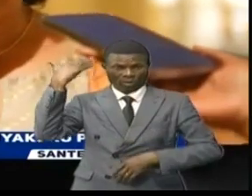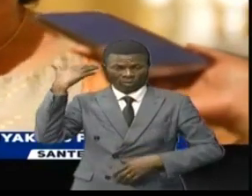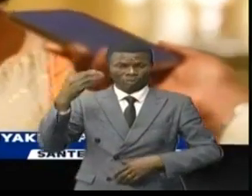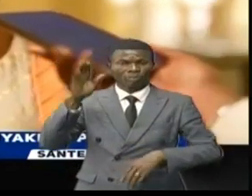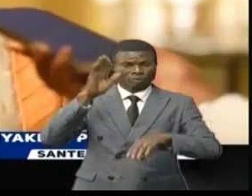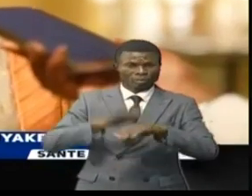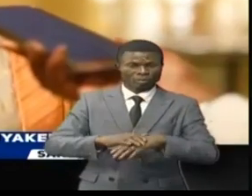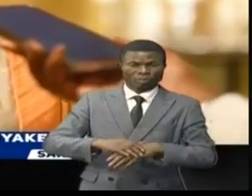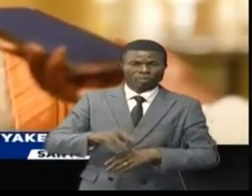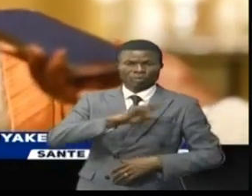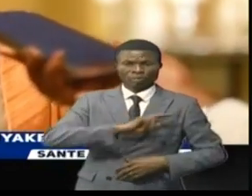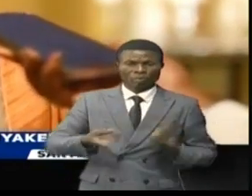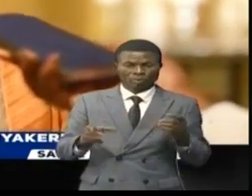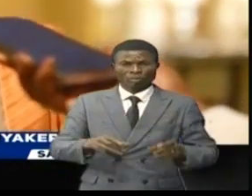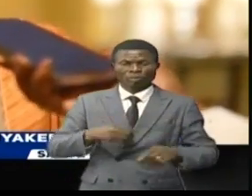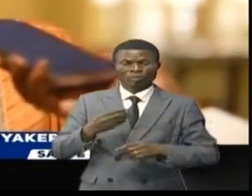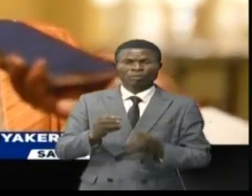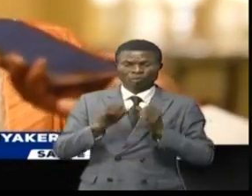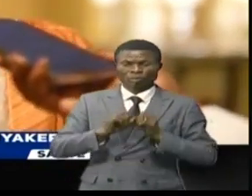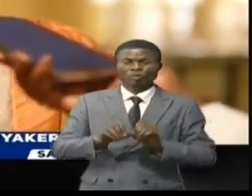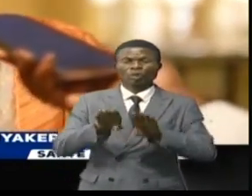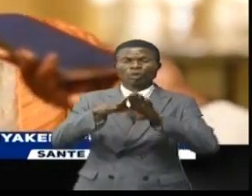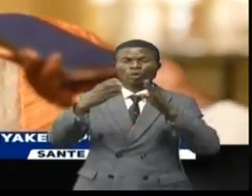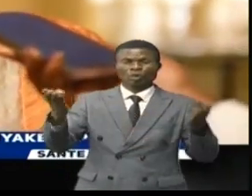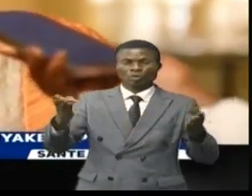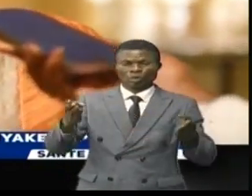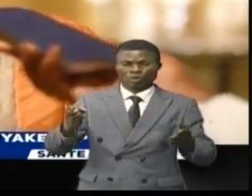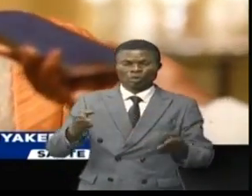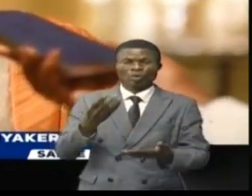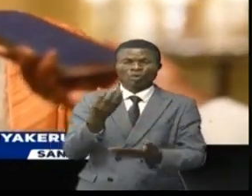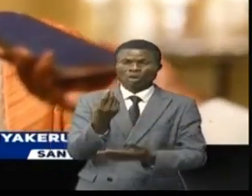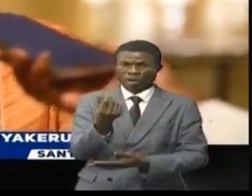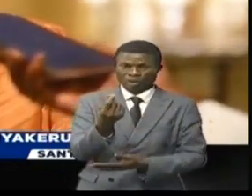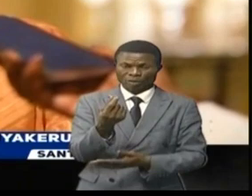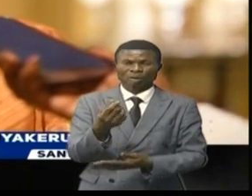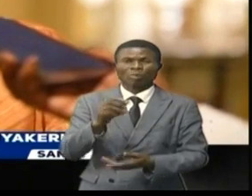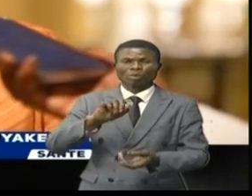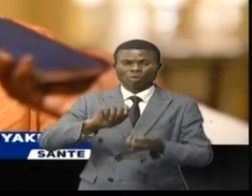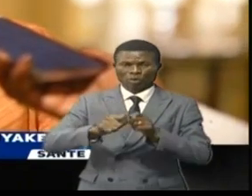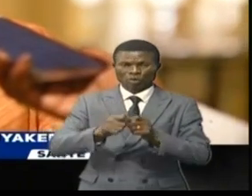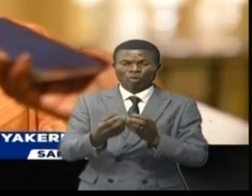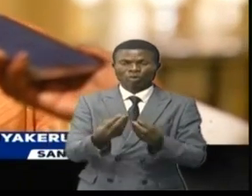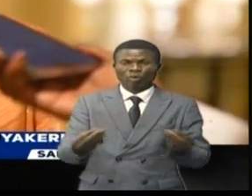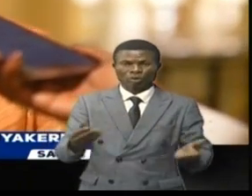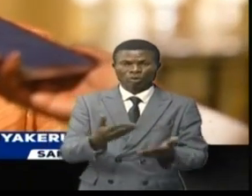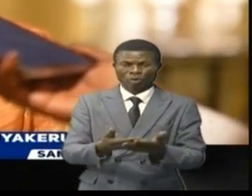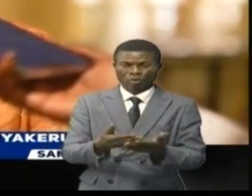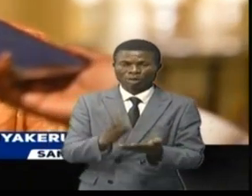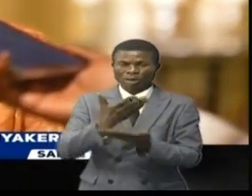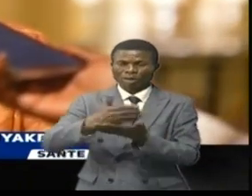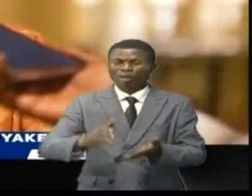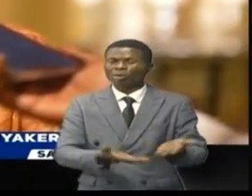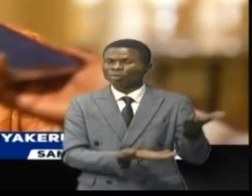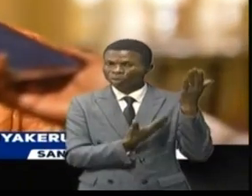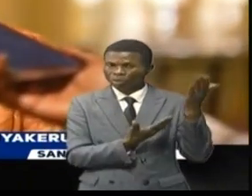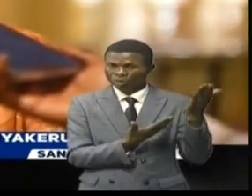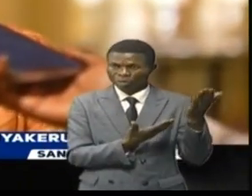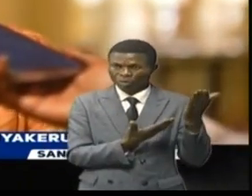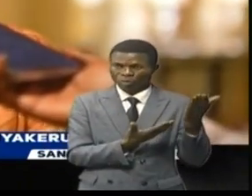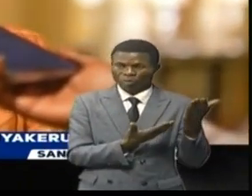pour le lancement du fonds de réparation et c'est vraiment une étape importante